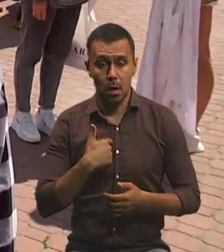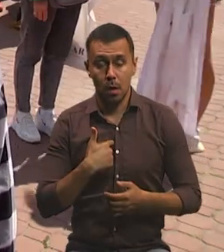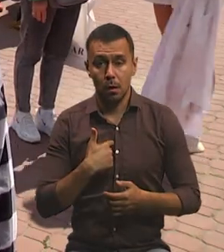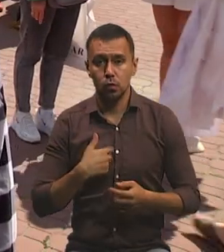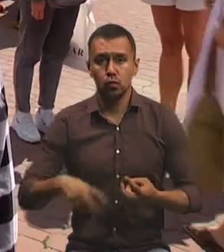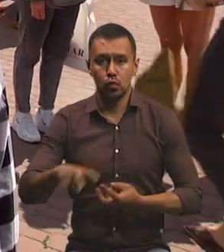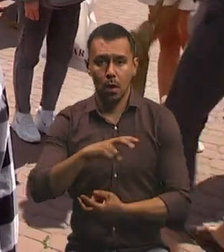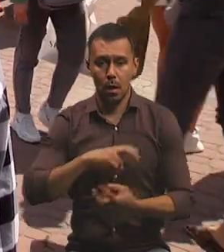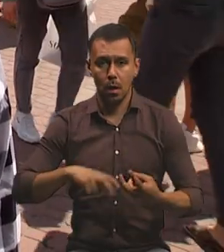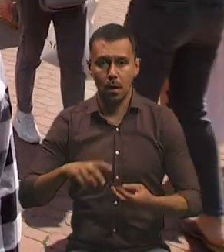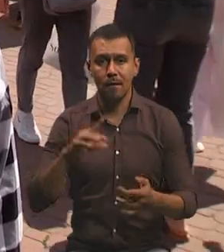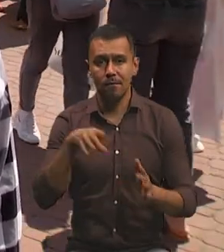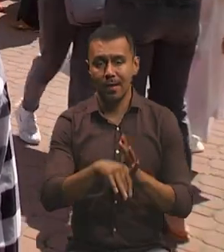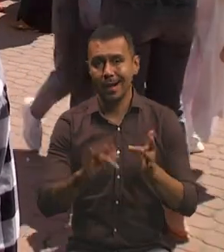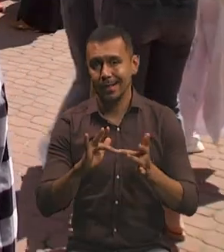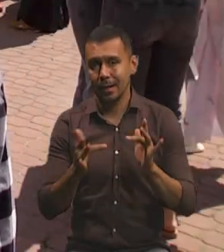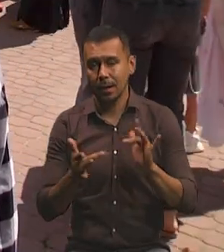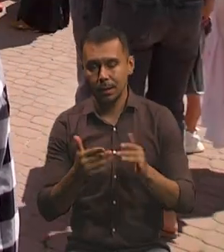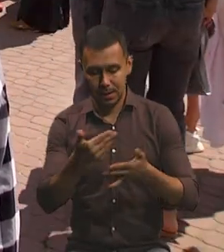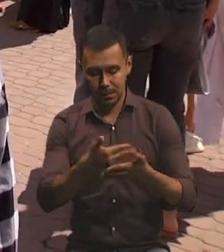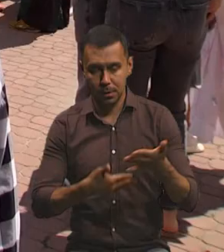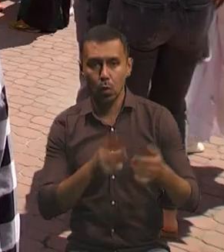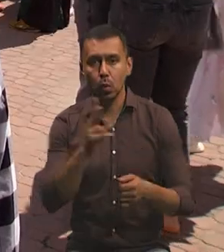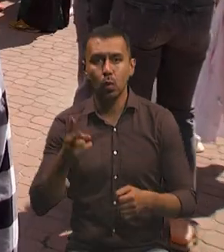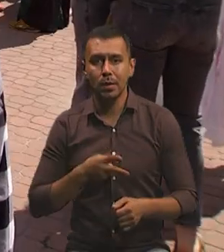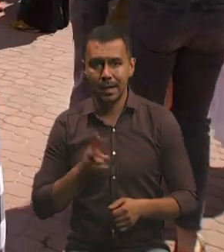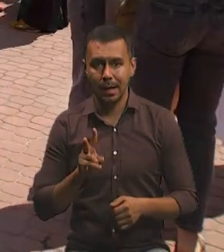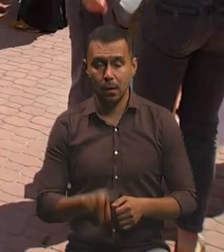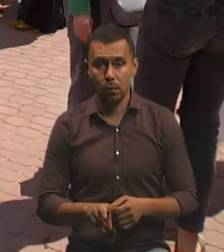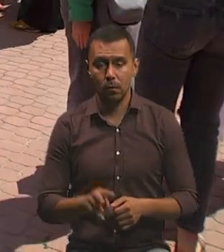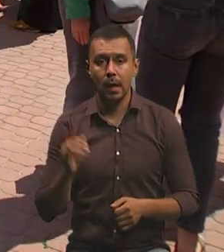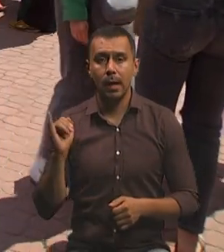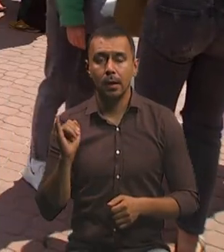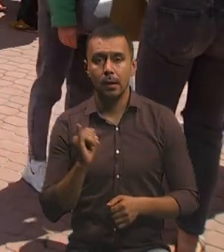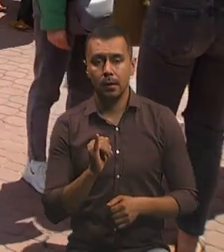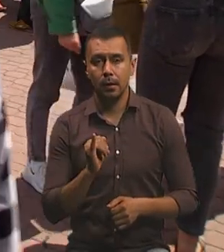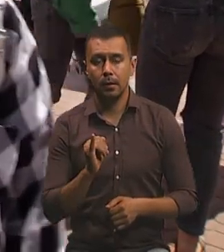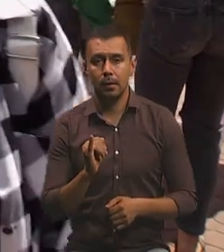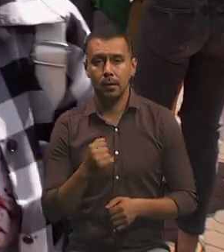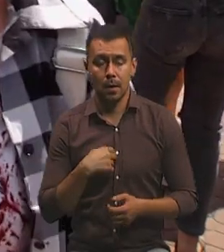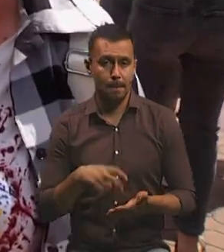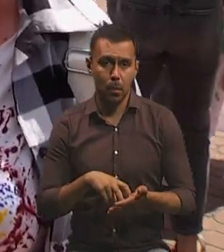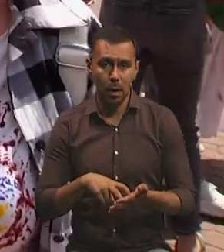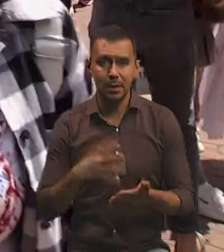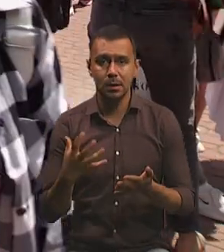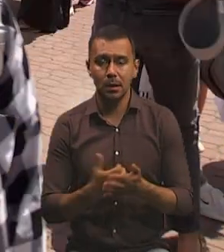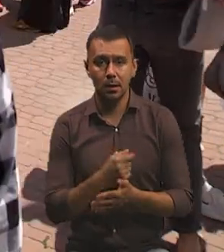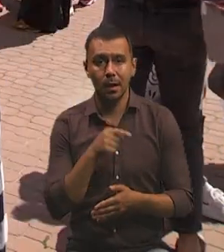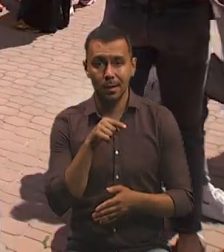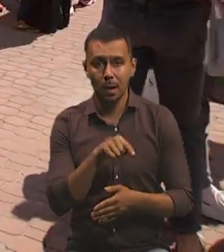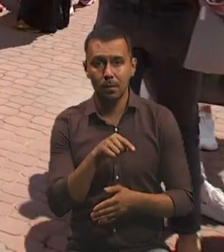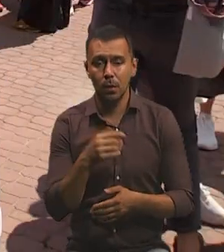шукала в інтернеті список загиблих, і я боялася знайти в